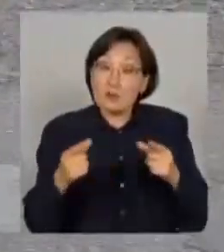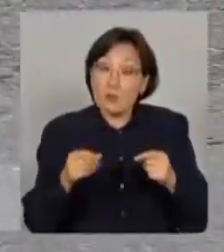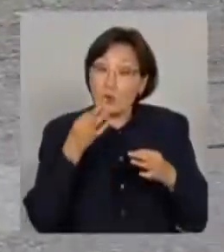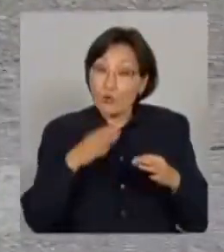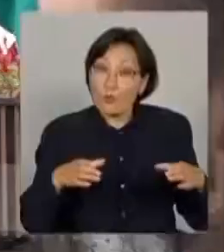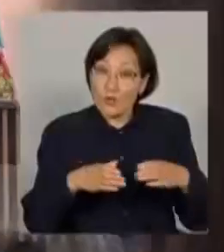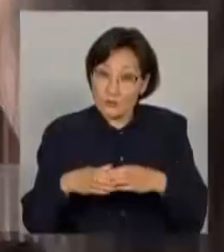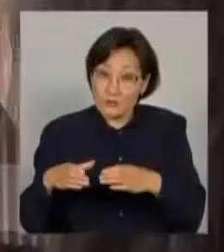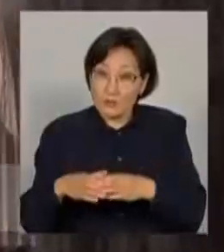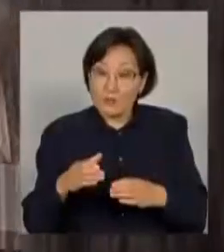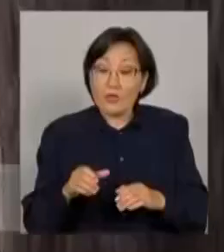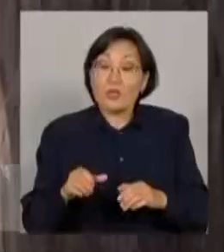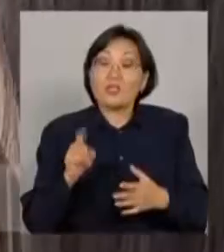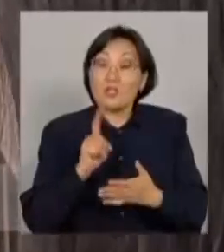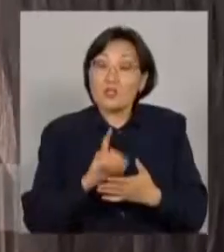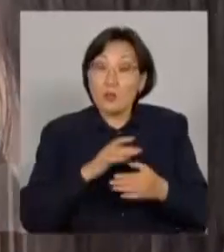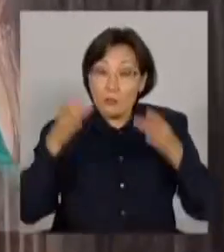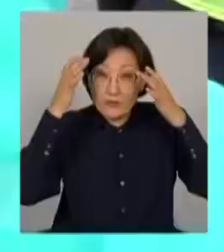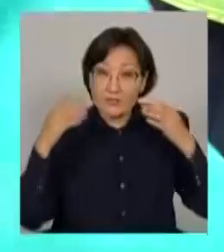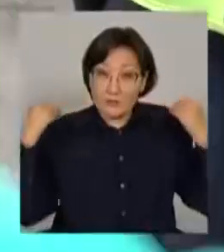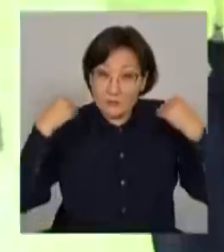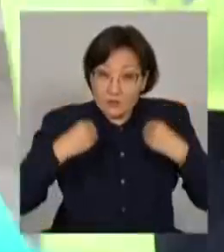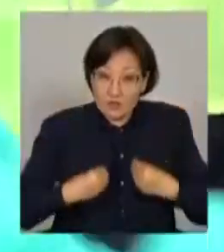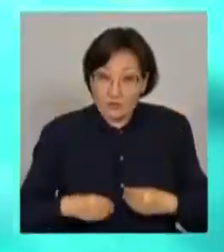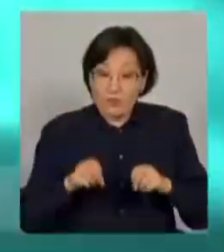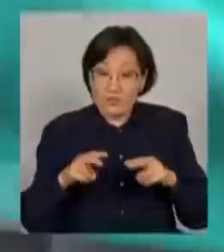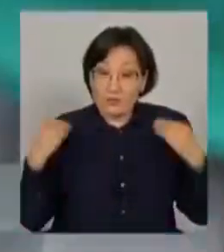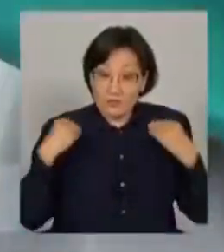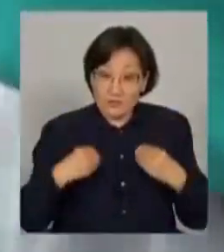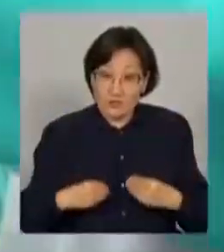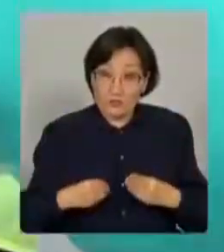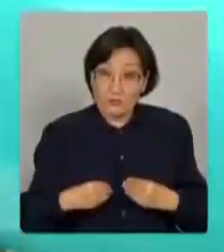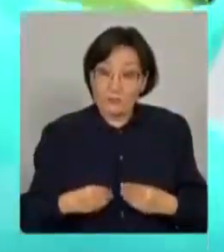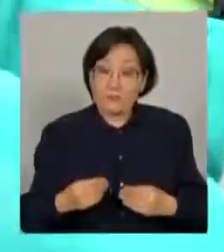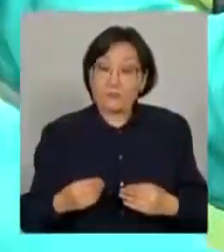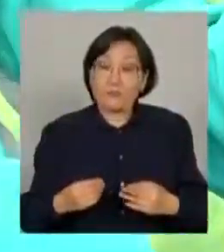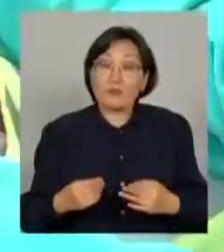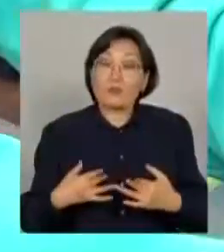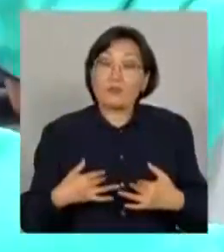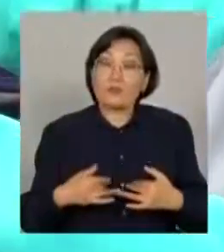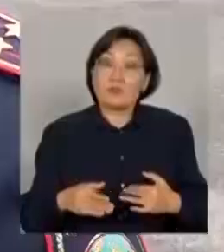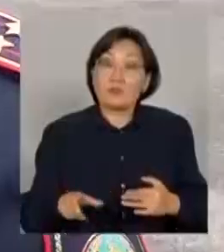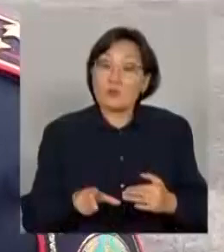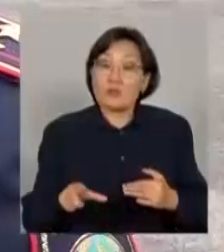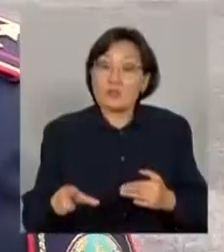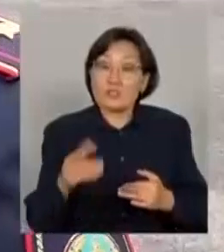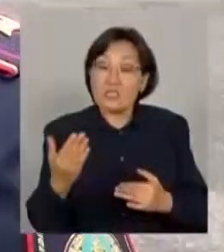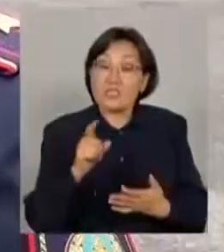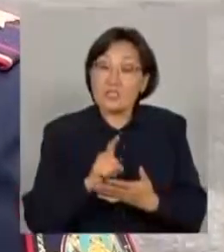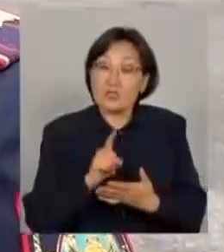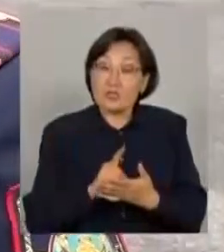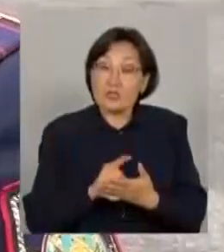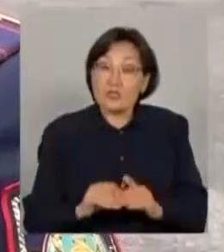категории. При этом водитель должен быть в шлеме и в одежде со светоотражающими элементами. При передвижении на проезжей части они должны